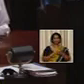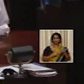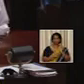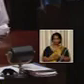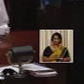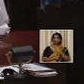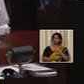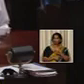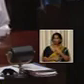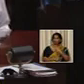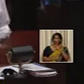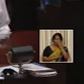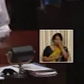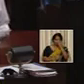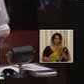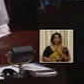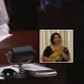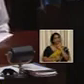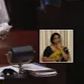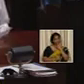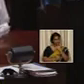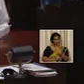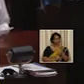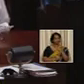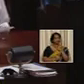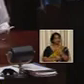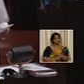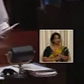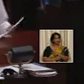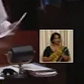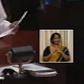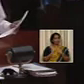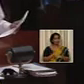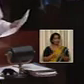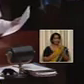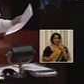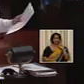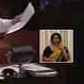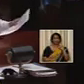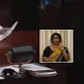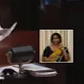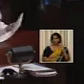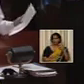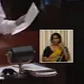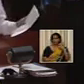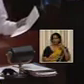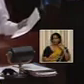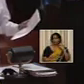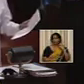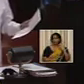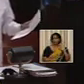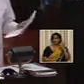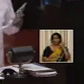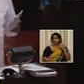කරනවා. ඒ නිසා මම ඔබතුමාගෙන් බොහොම කාරුණික විල්ලීමක් කරනවා. මේ අනපනත් 1987 1939